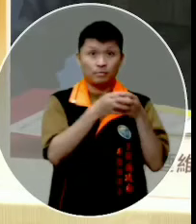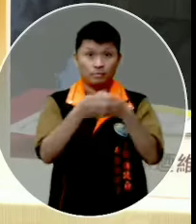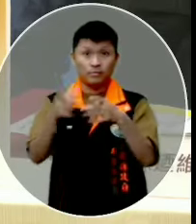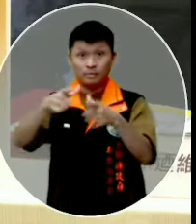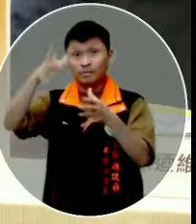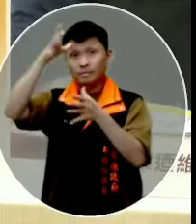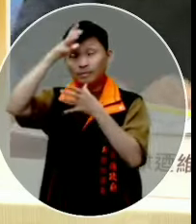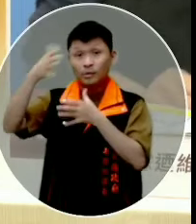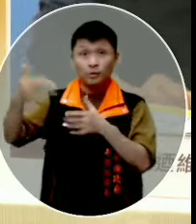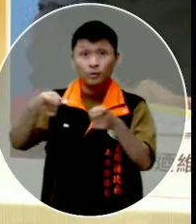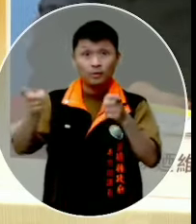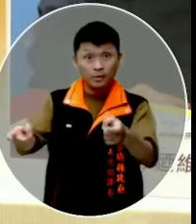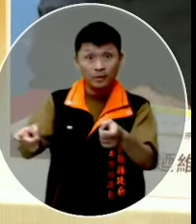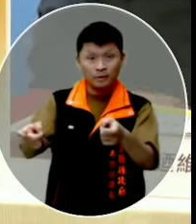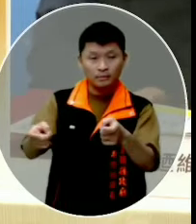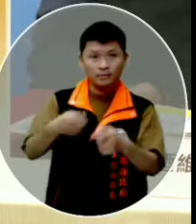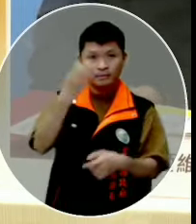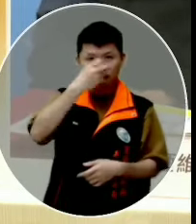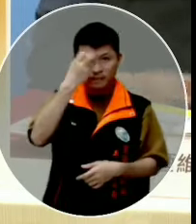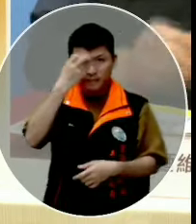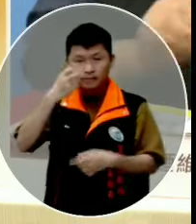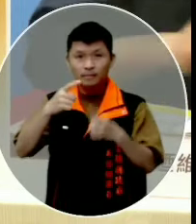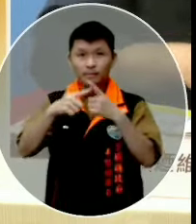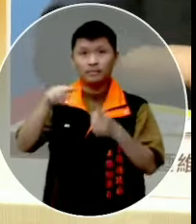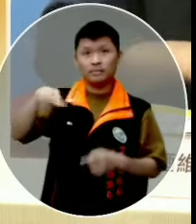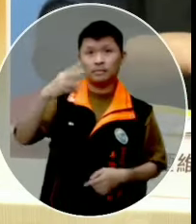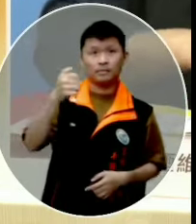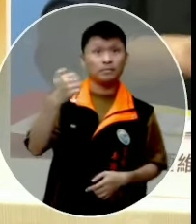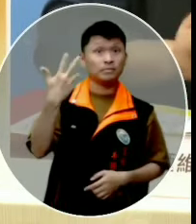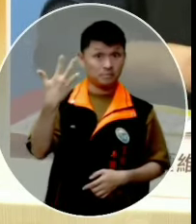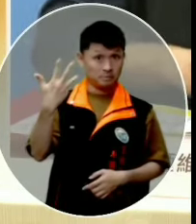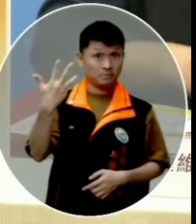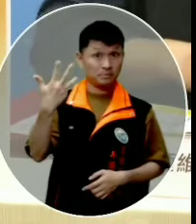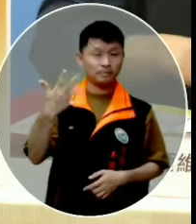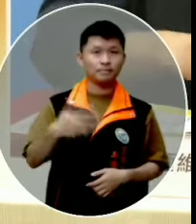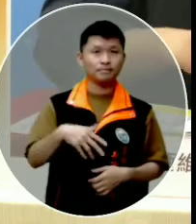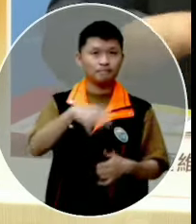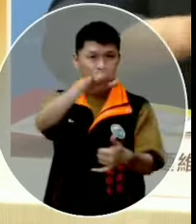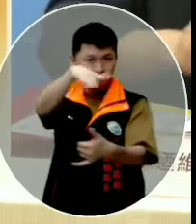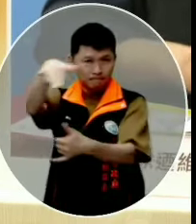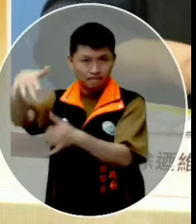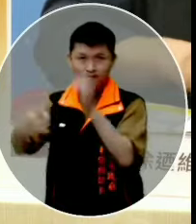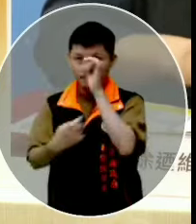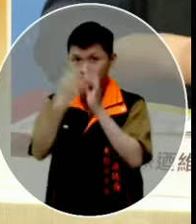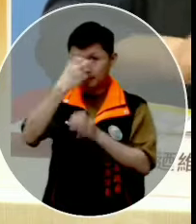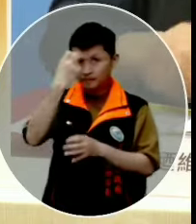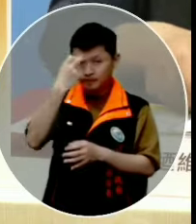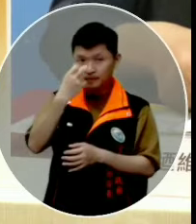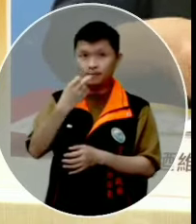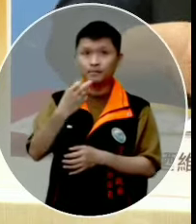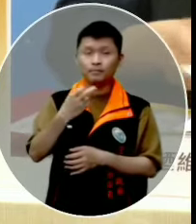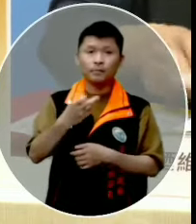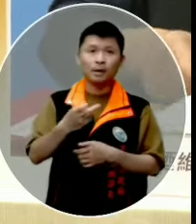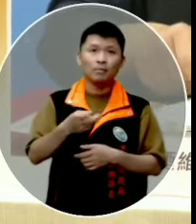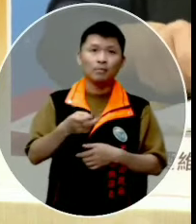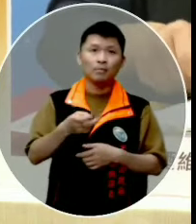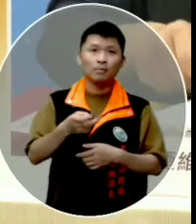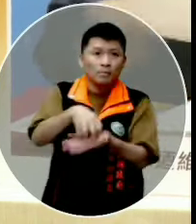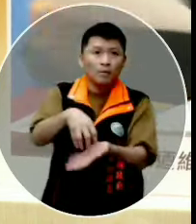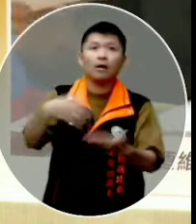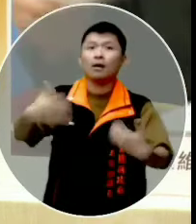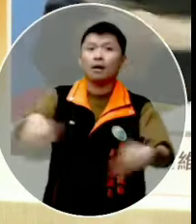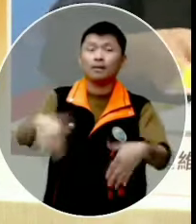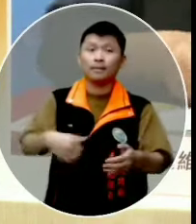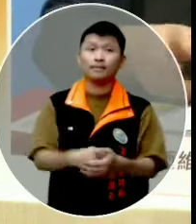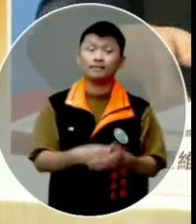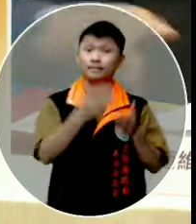溪渔港，共筛检了358人，接受筛检，结果呢还没有出炉。那在学